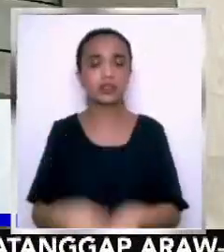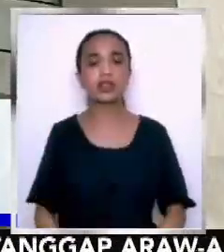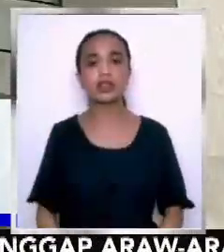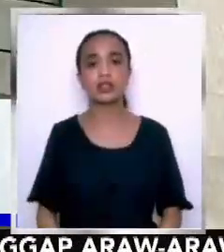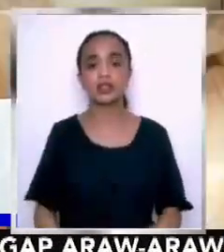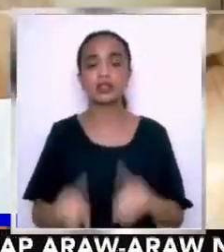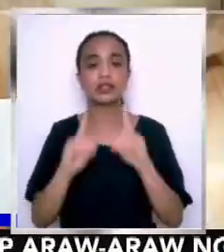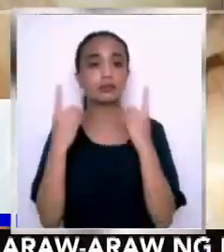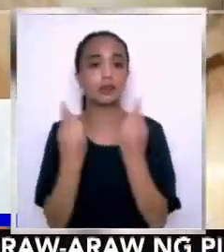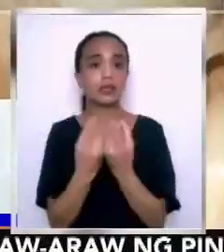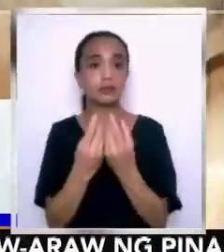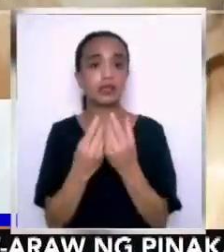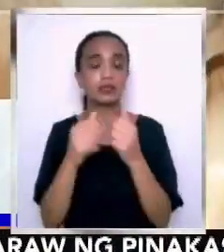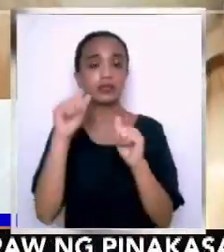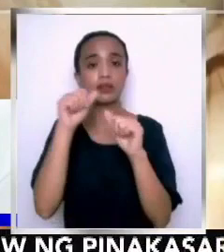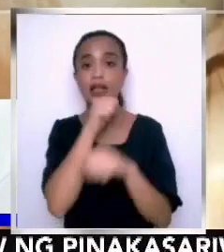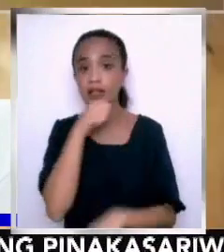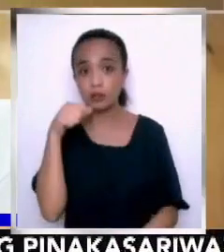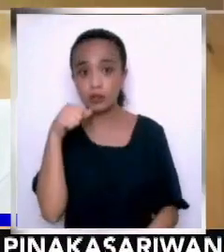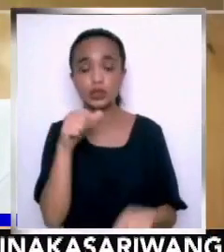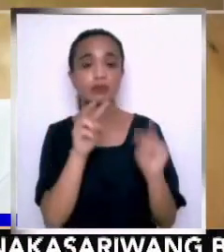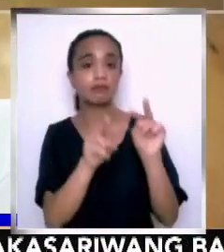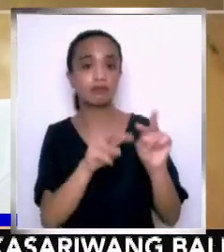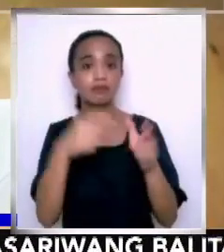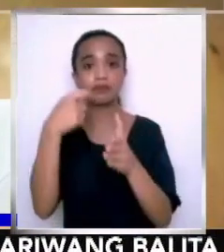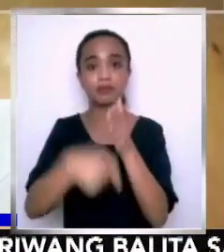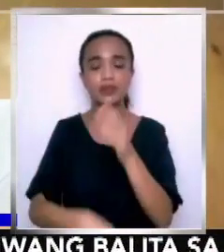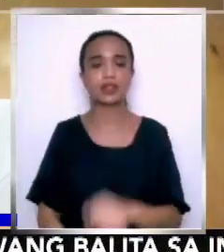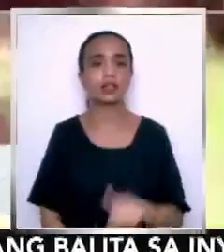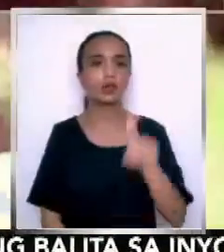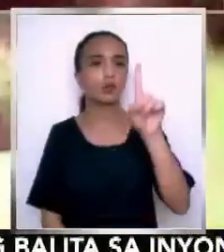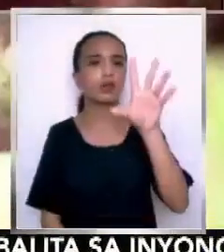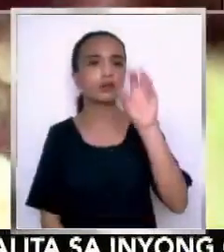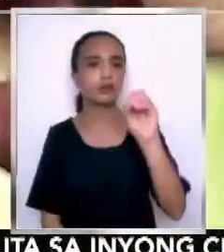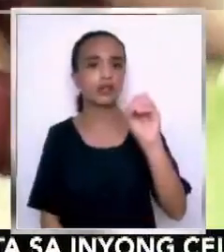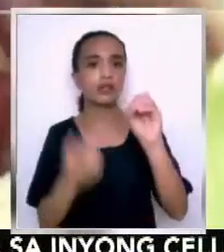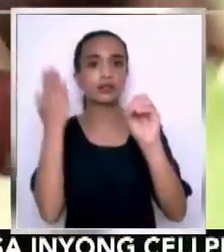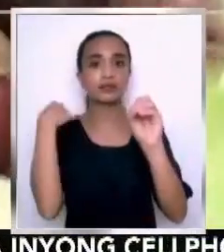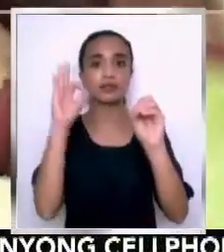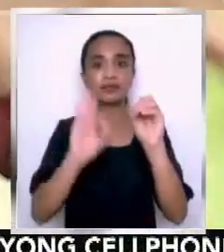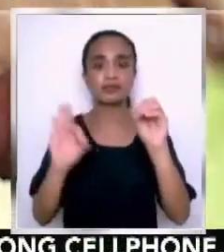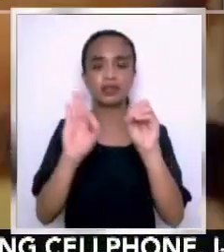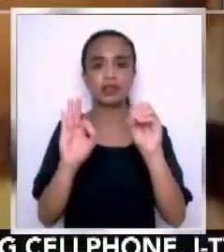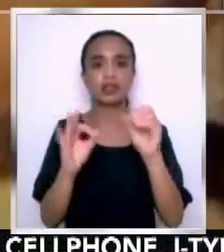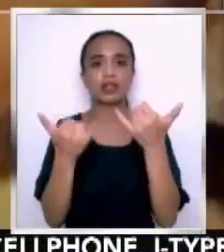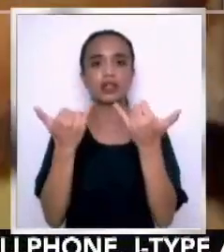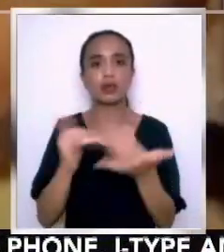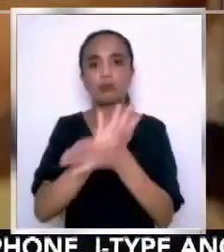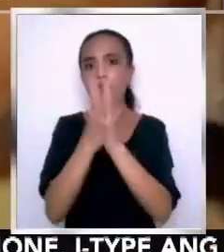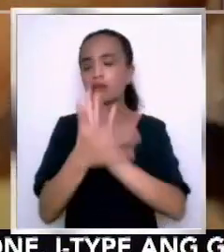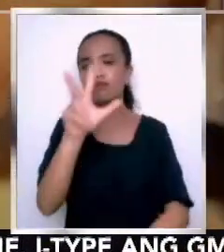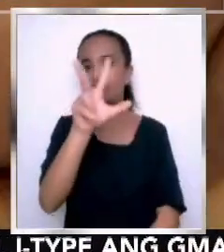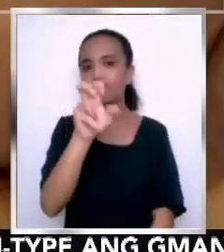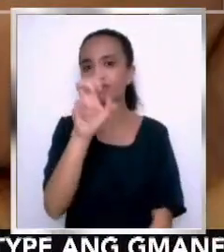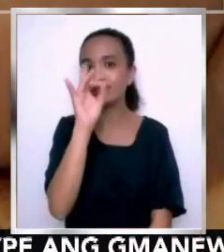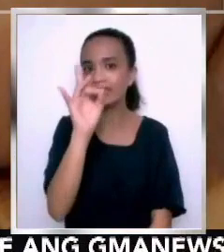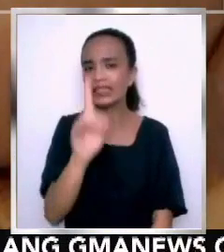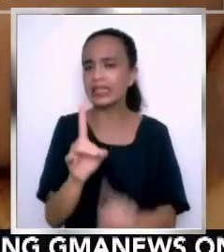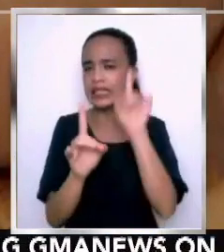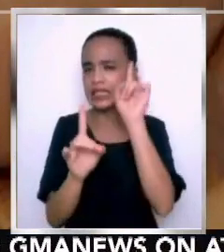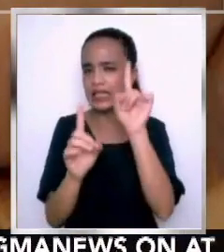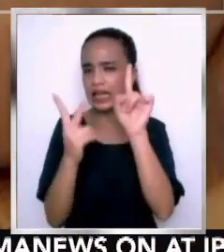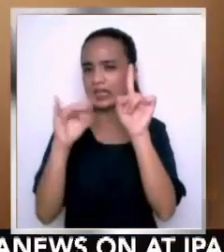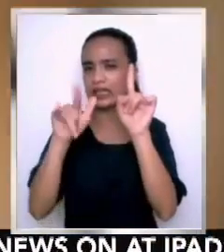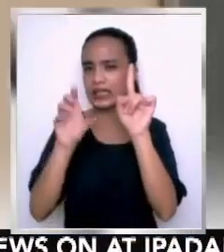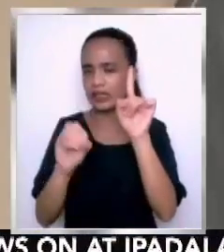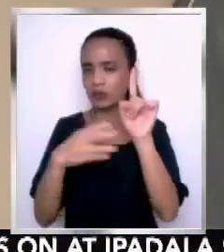of Agriculture, mula 250 pesos kada kilo noong Biyernes, tumalon sa 380 pesos kada kilo ang puting sibuyas